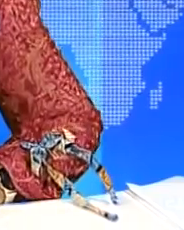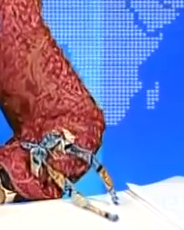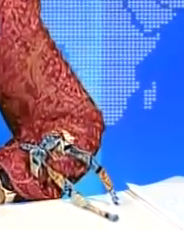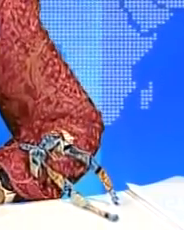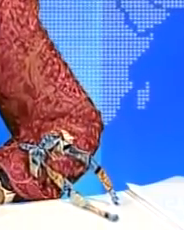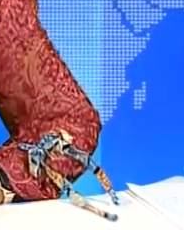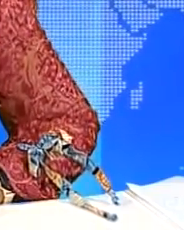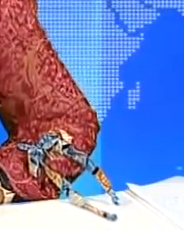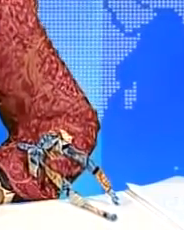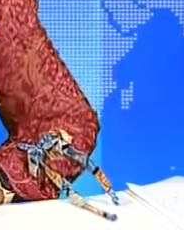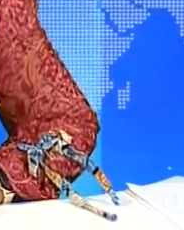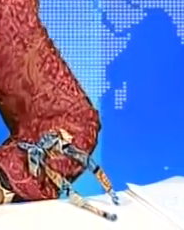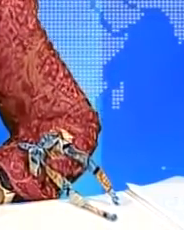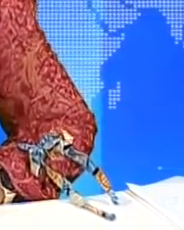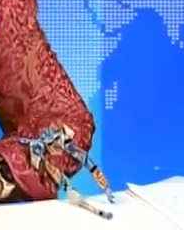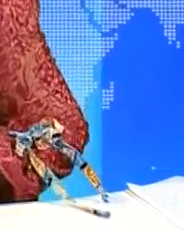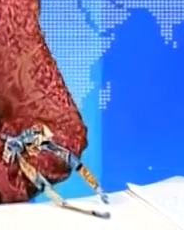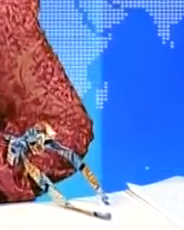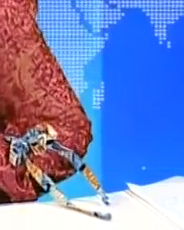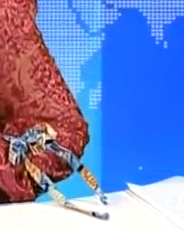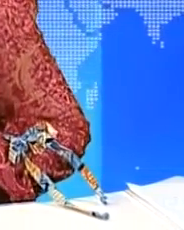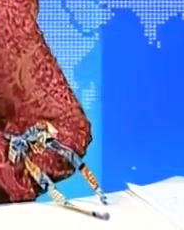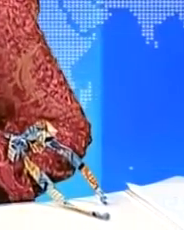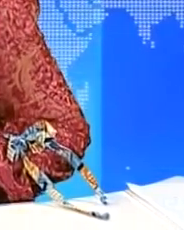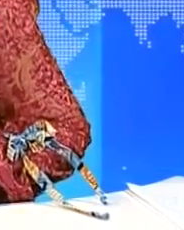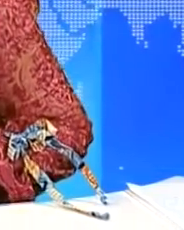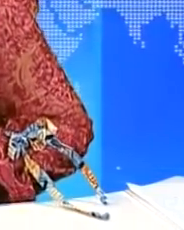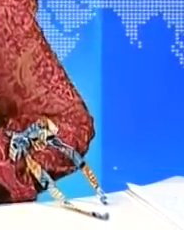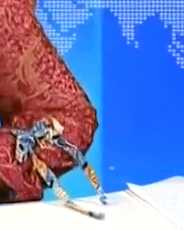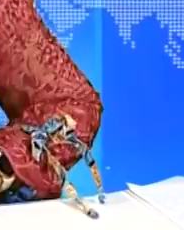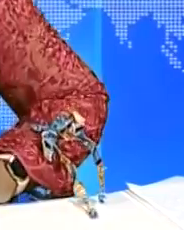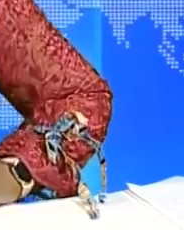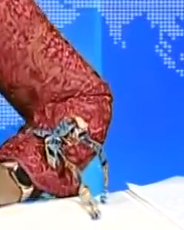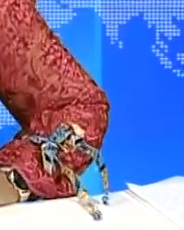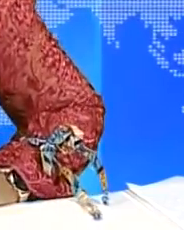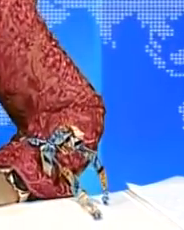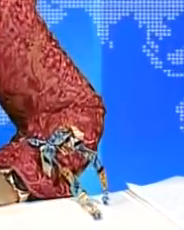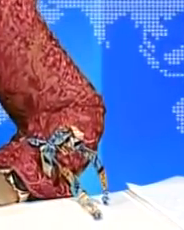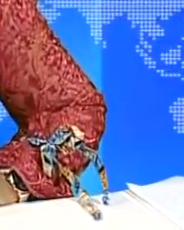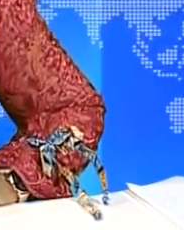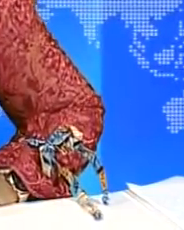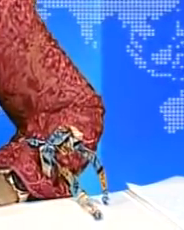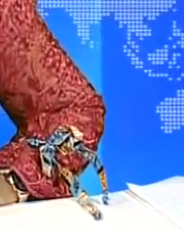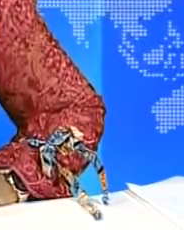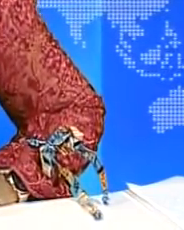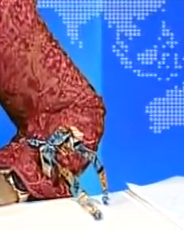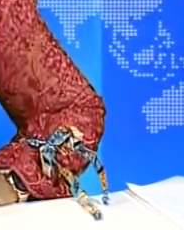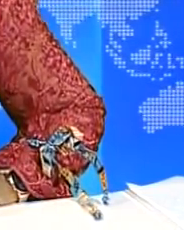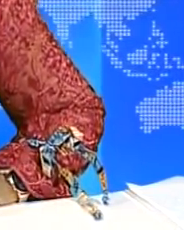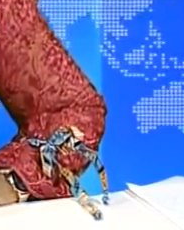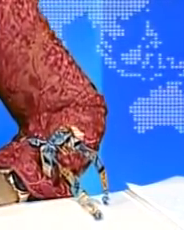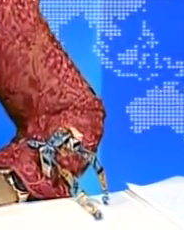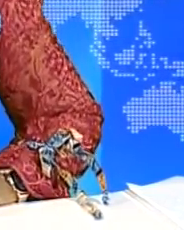s'est alourdi il est passé de 15 décès à 31 dont la majorité est composée de personnes calcinées par lille avait